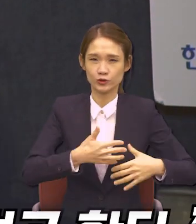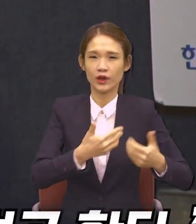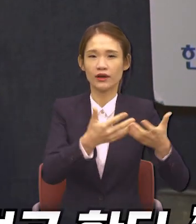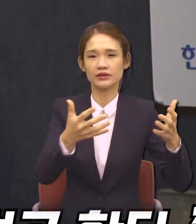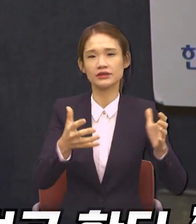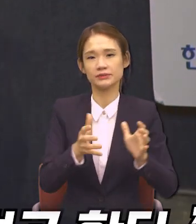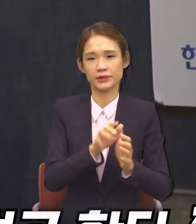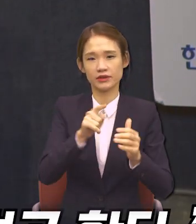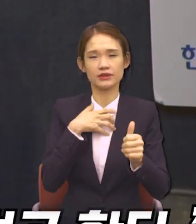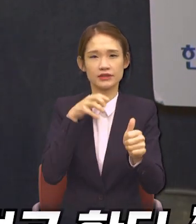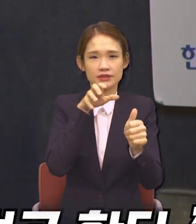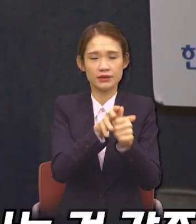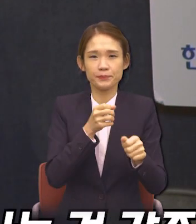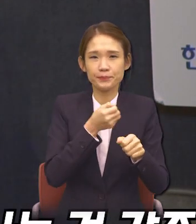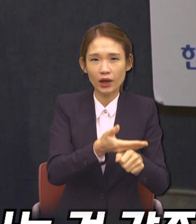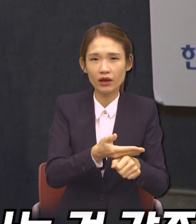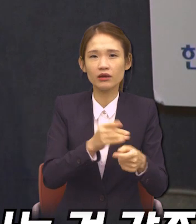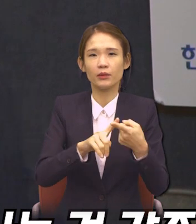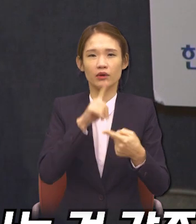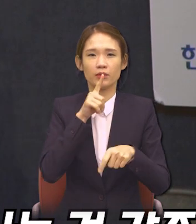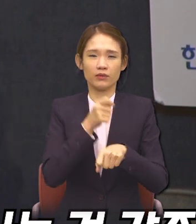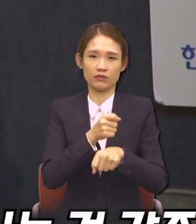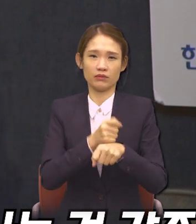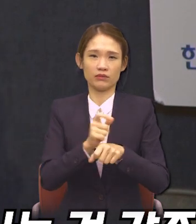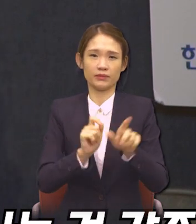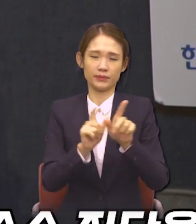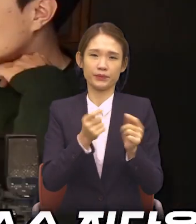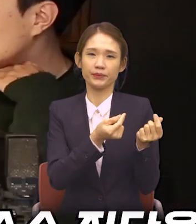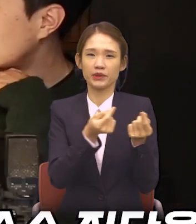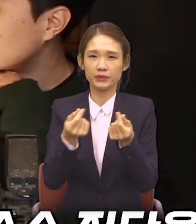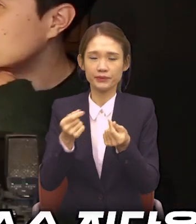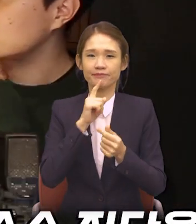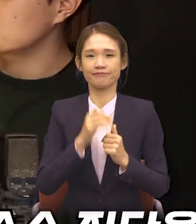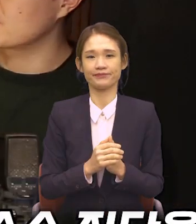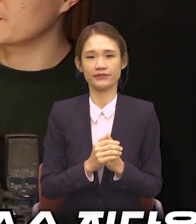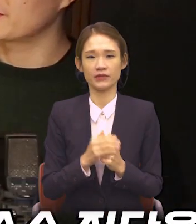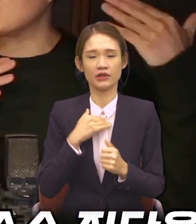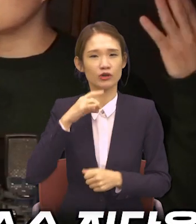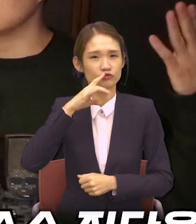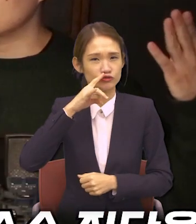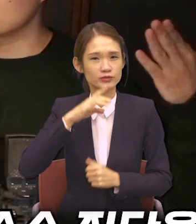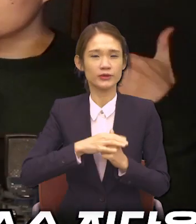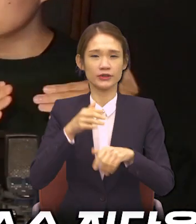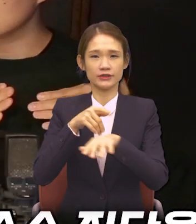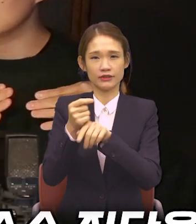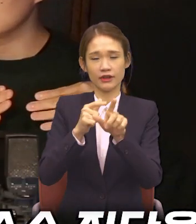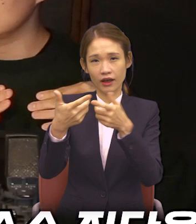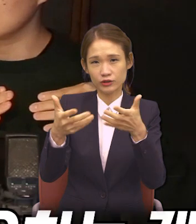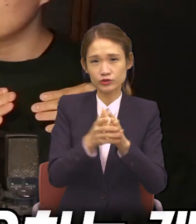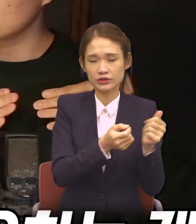취약한 집단에게 책임을 전가하려고 한다. 이런 경향들은 상당히 좀 비슷하게 나타나는 거죠. 그러면 하나 궁금한 게 다수 집단이